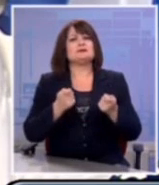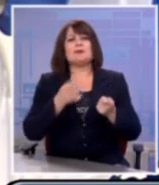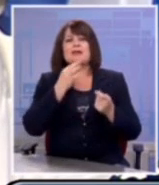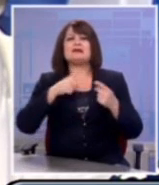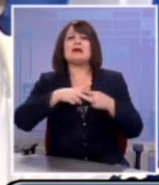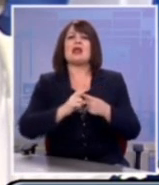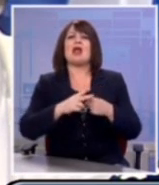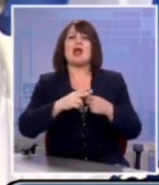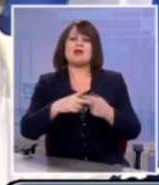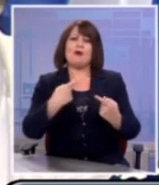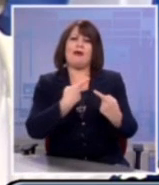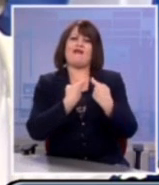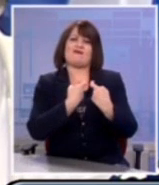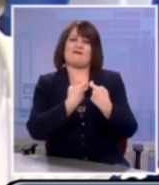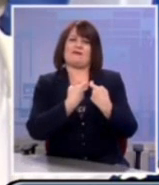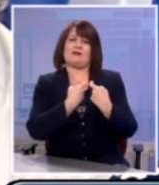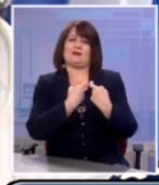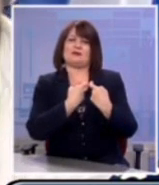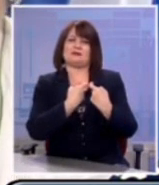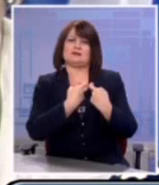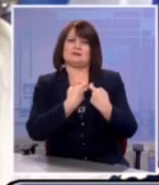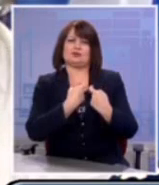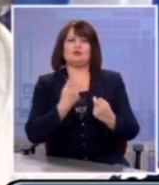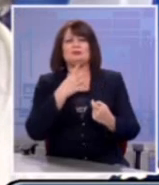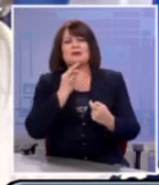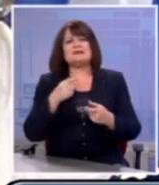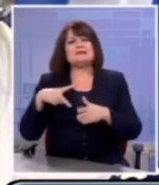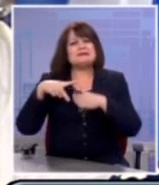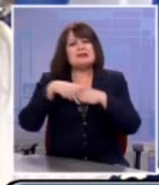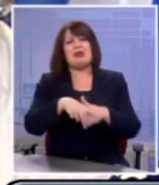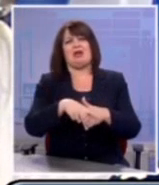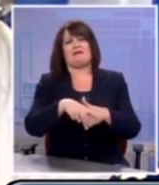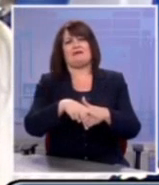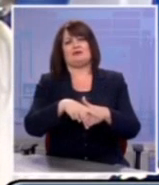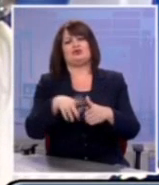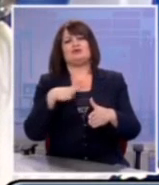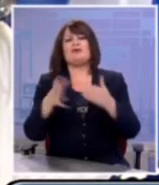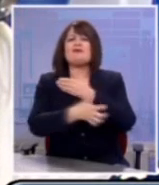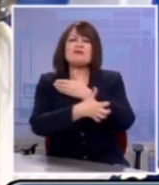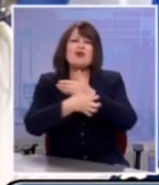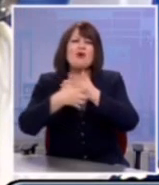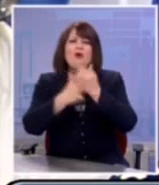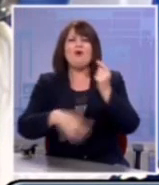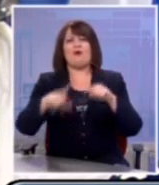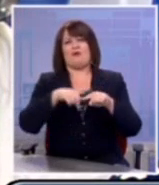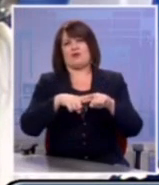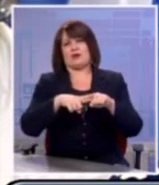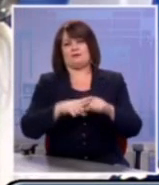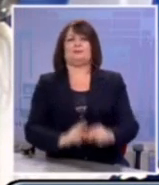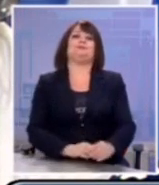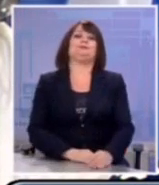εργαλείο εκβιασμού, εξανδραποδισμού και εξαθλίωσης του λαού και της